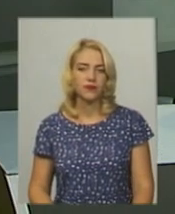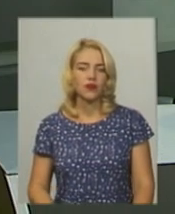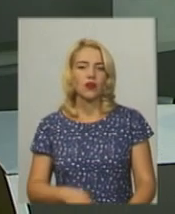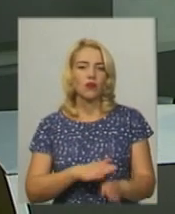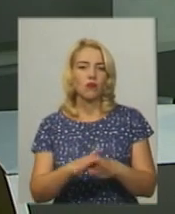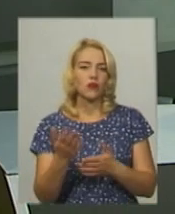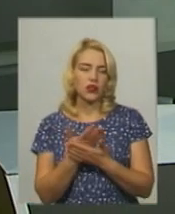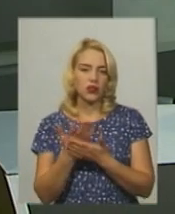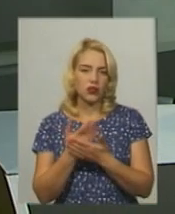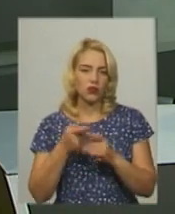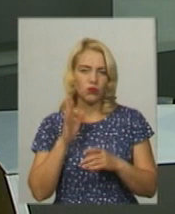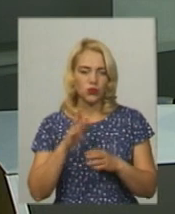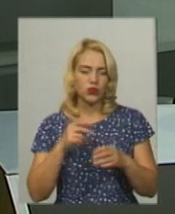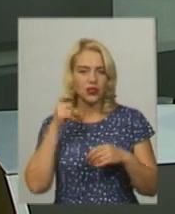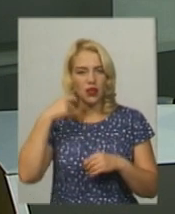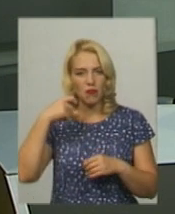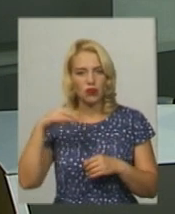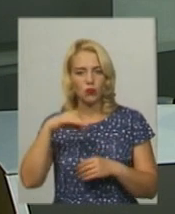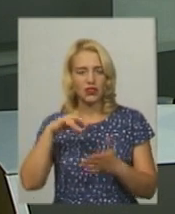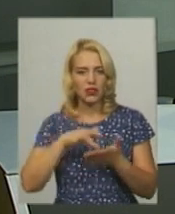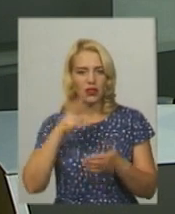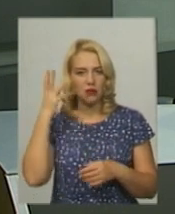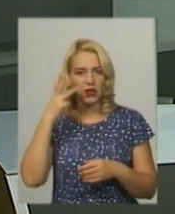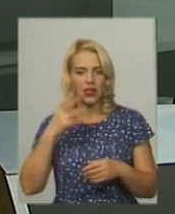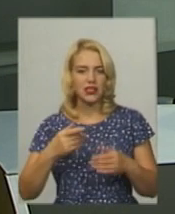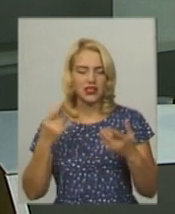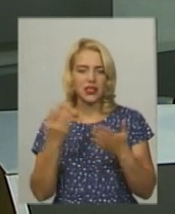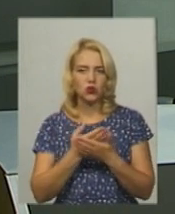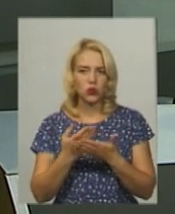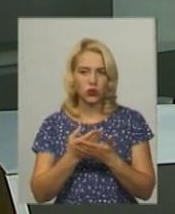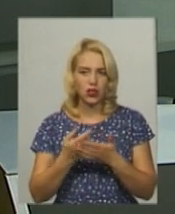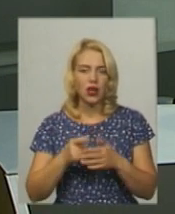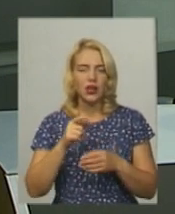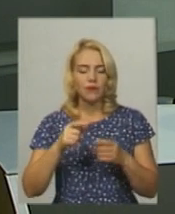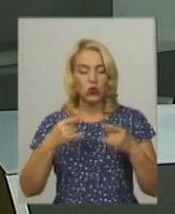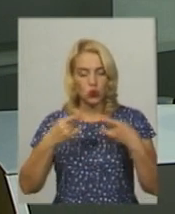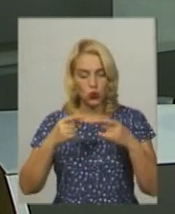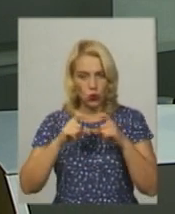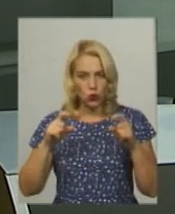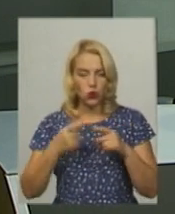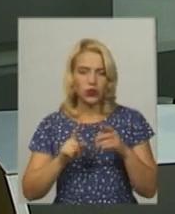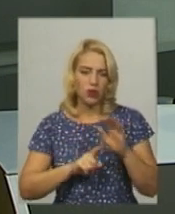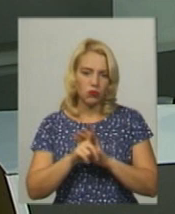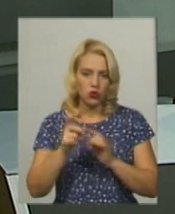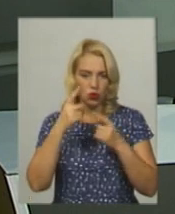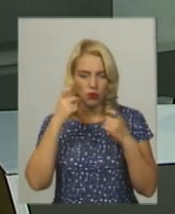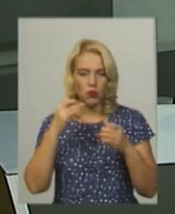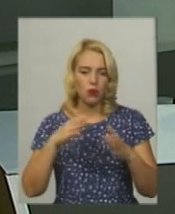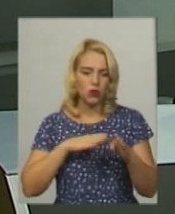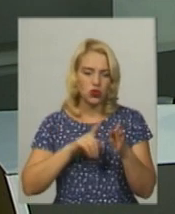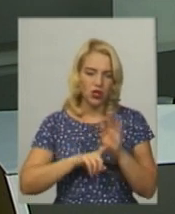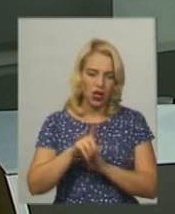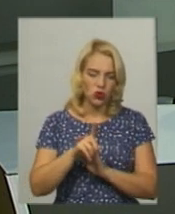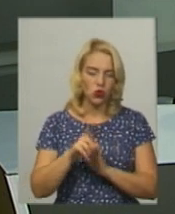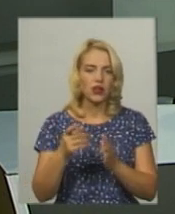Повнометражне кіно зніматимуть в обласному центрі. Хмельницька студія Bad Rabbits Foundation оголосила про початок зйомок повнометражного фільму «Між